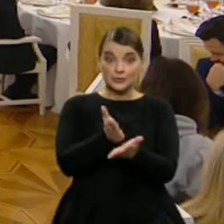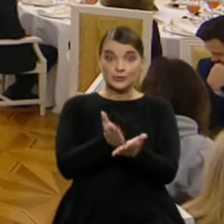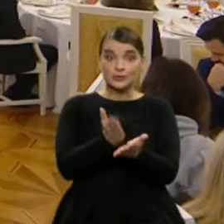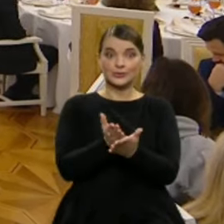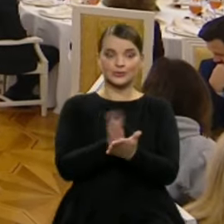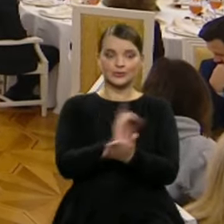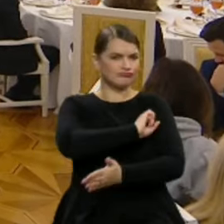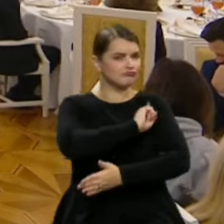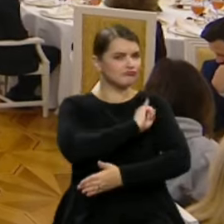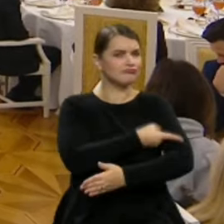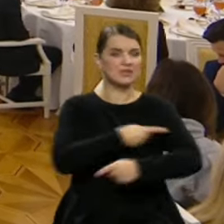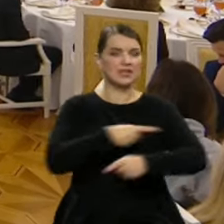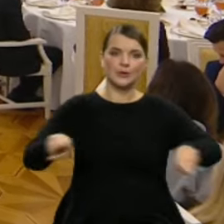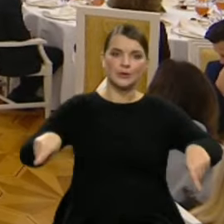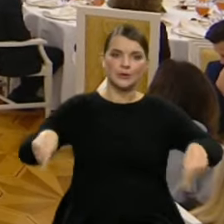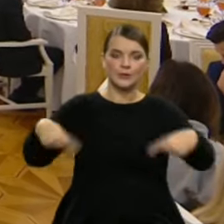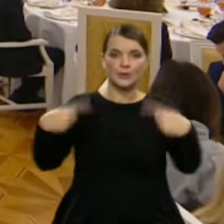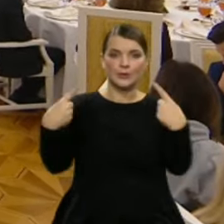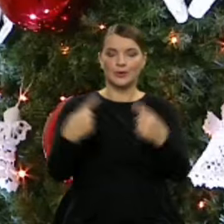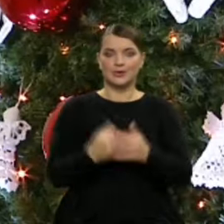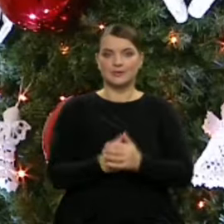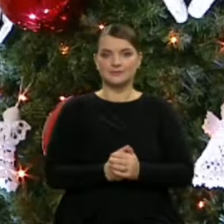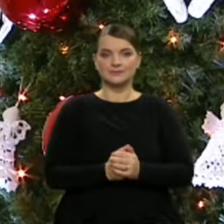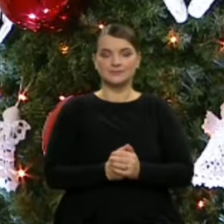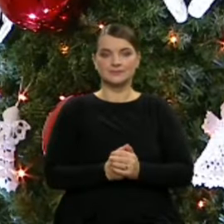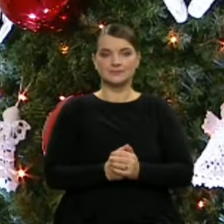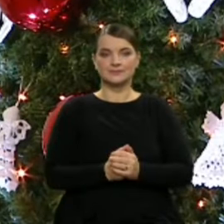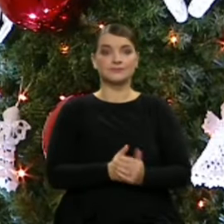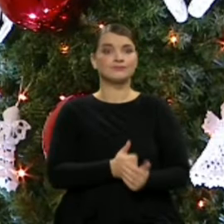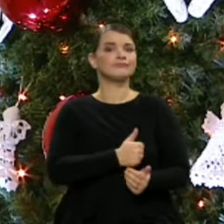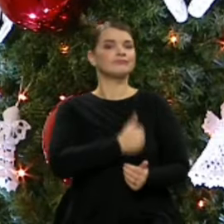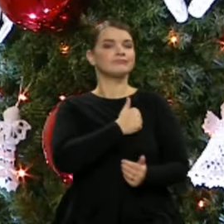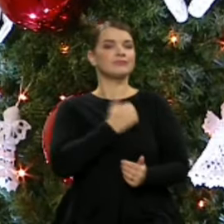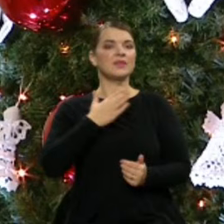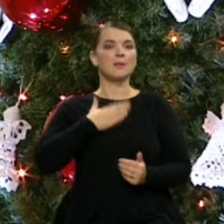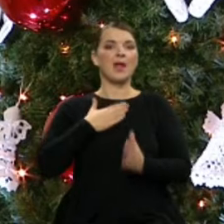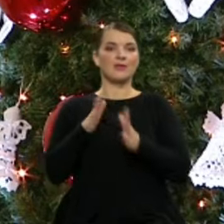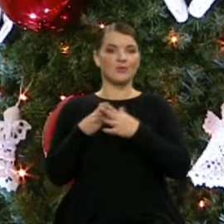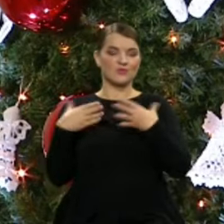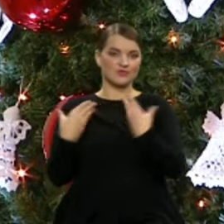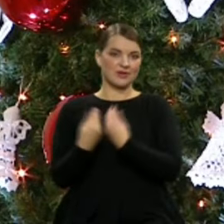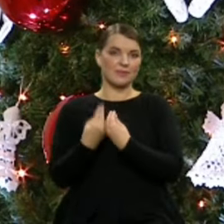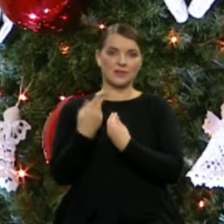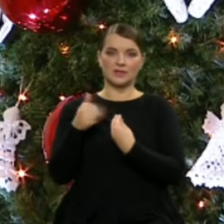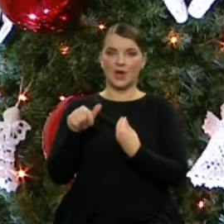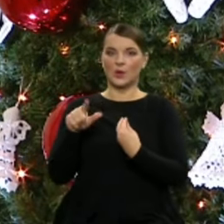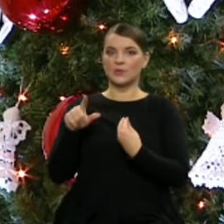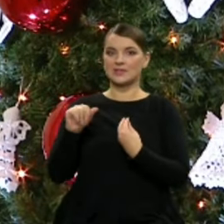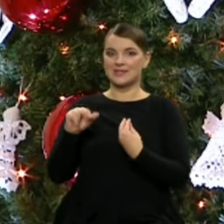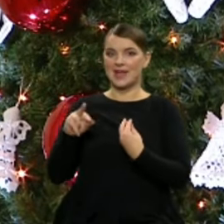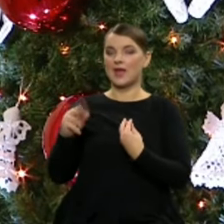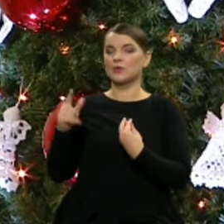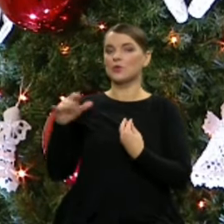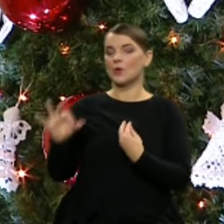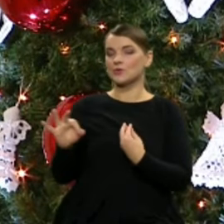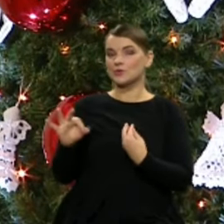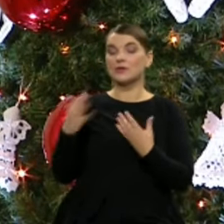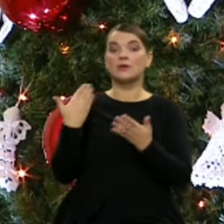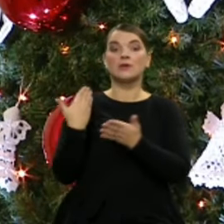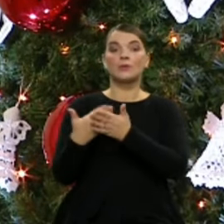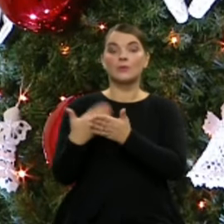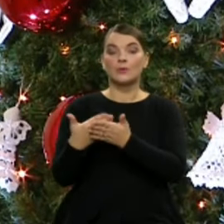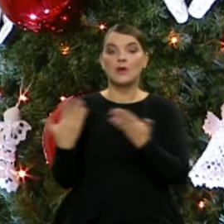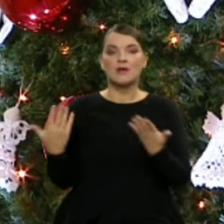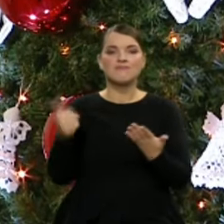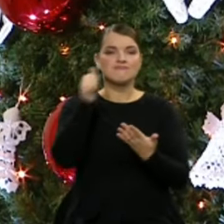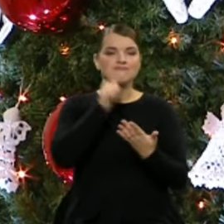stiprėja. Aš didžiuojuosi savo šeima, Nausėdų šeima, kurią mes kiekvieną